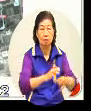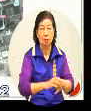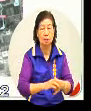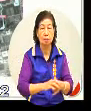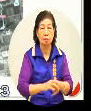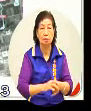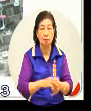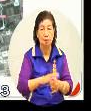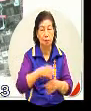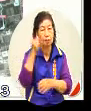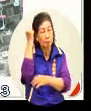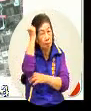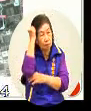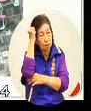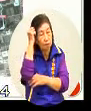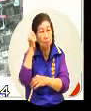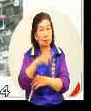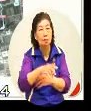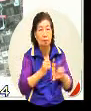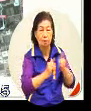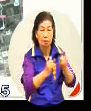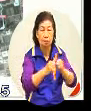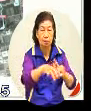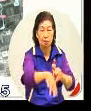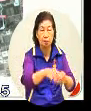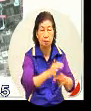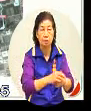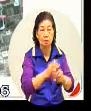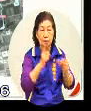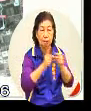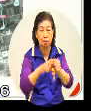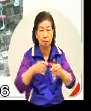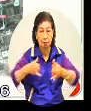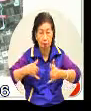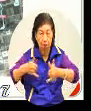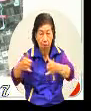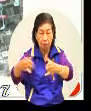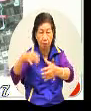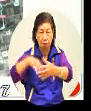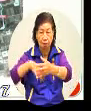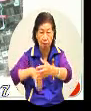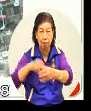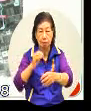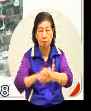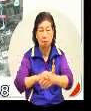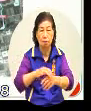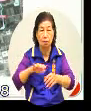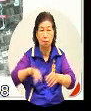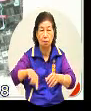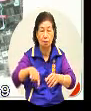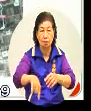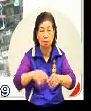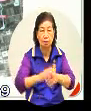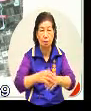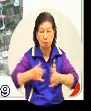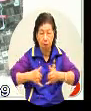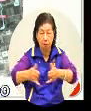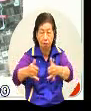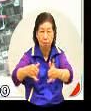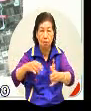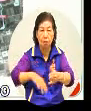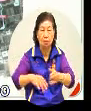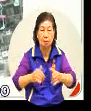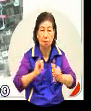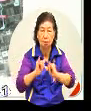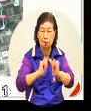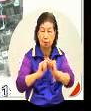啦，就是住好啦。啊咧，中路嘛是中路内底啦，中路就隔几区啊田吼，即都是中路社区啦。即